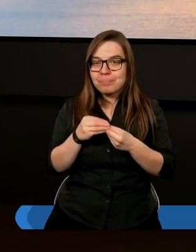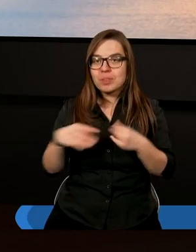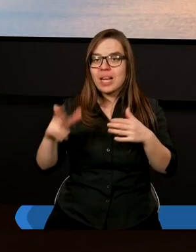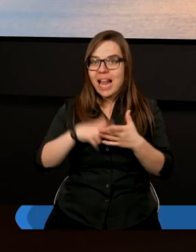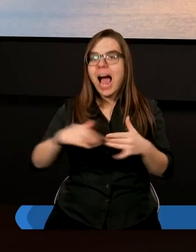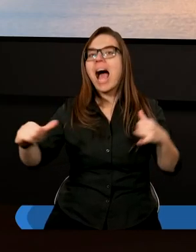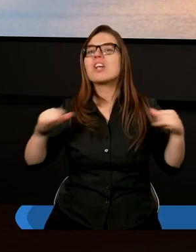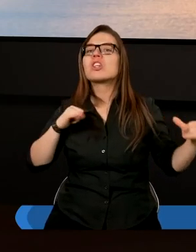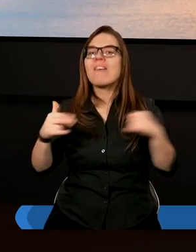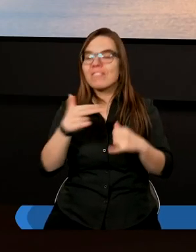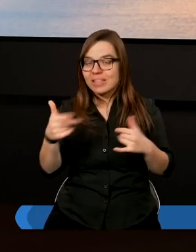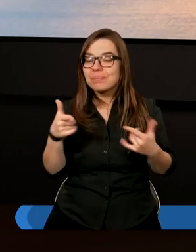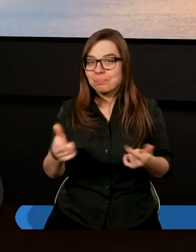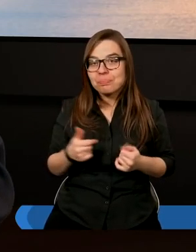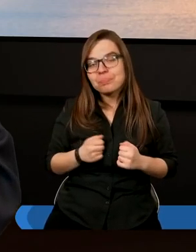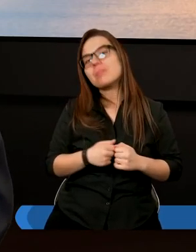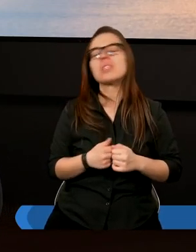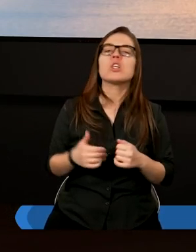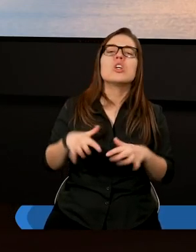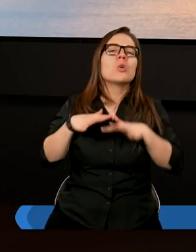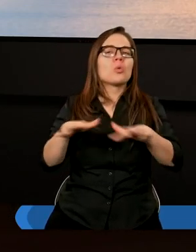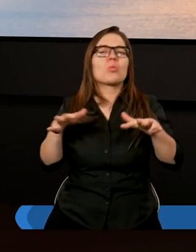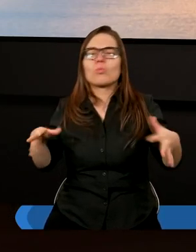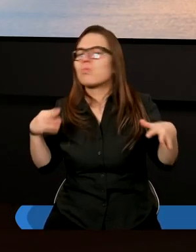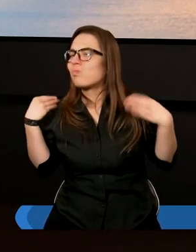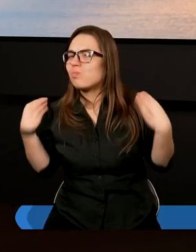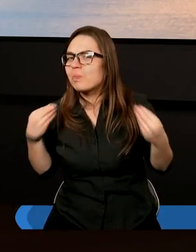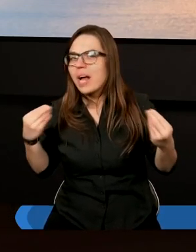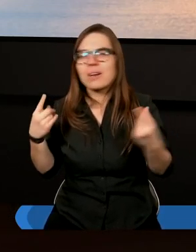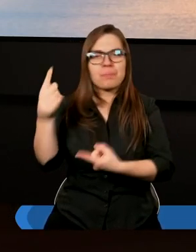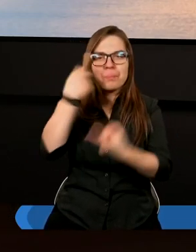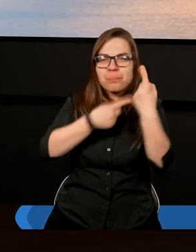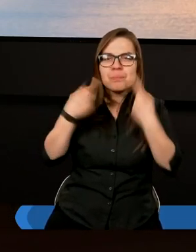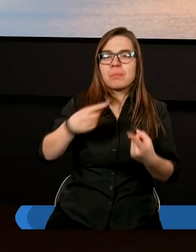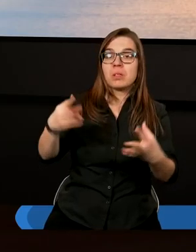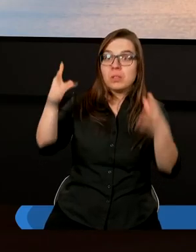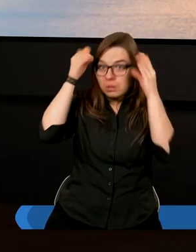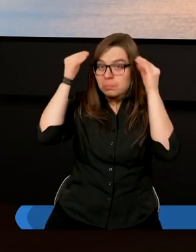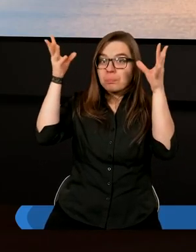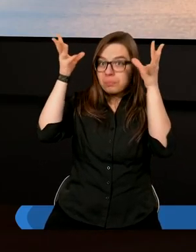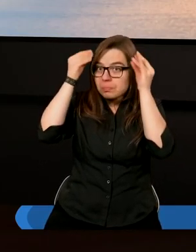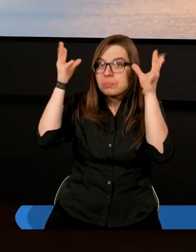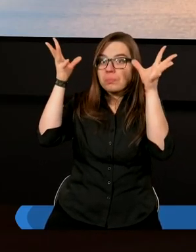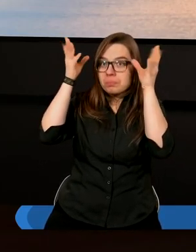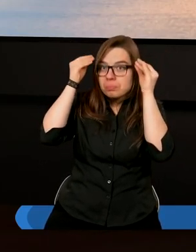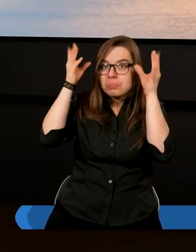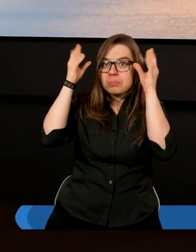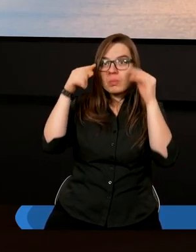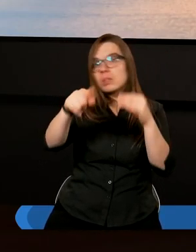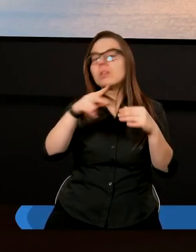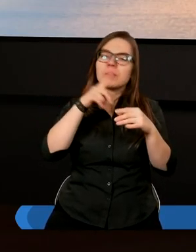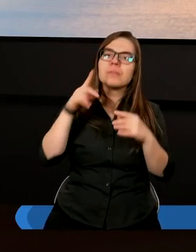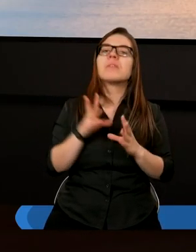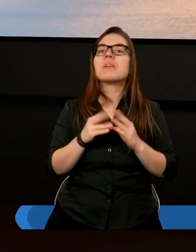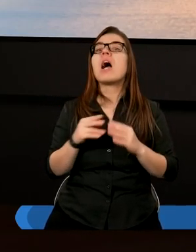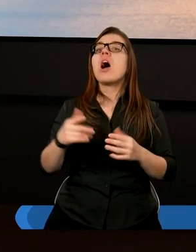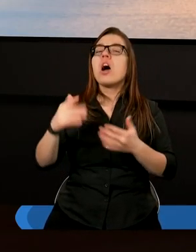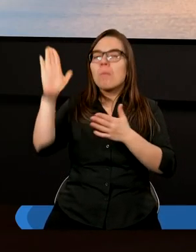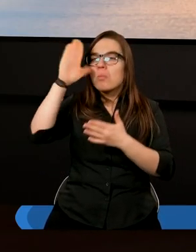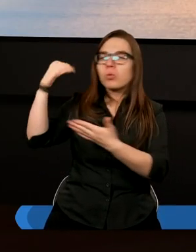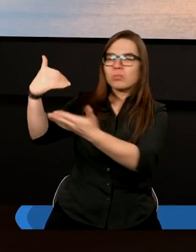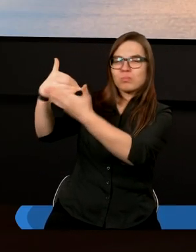szafarstwa wierzę że wiele cennych myśli zaskarbiliśmy no i niech Bóg nam dopomoże